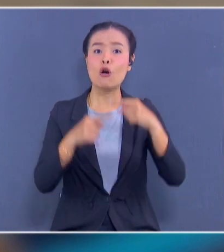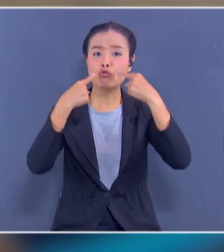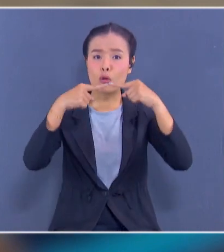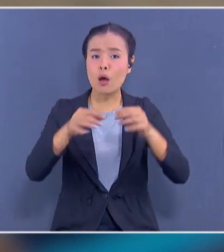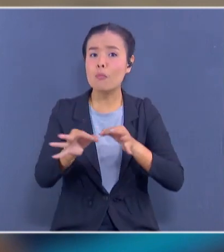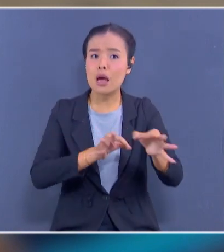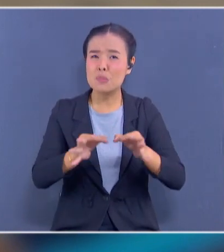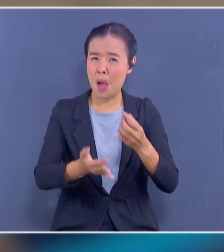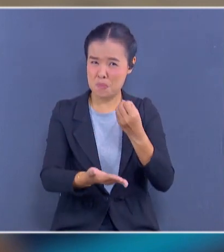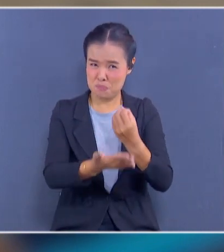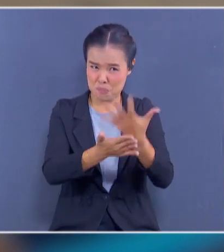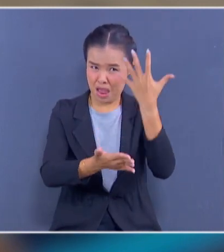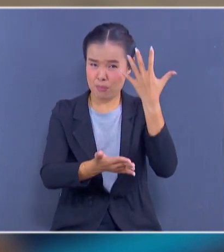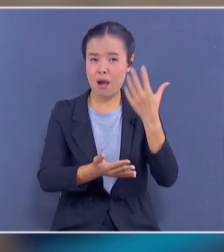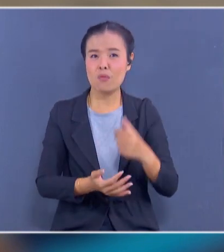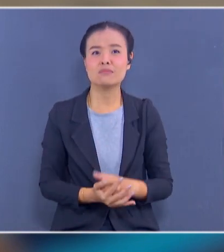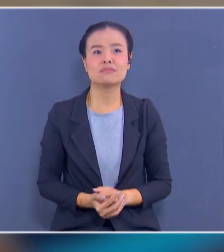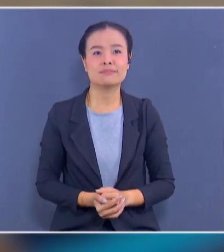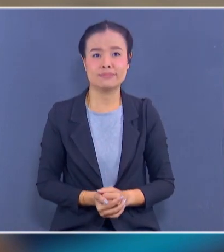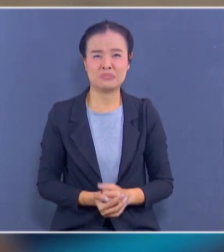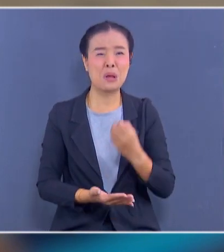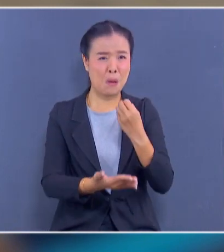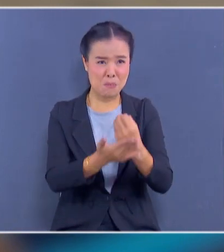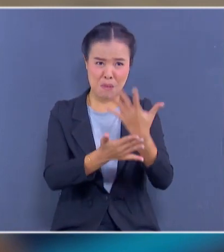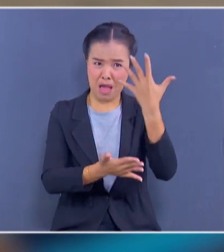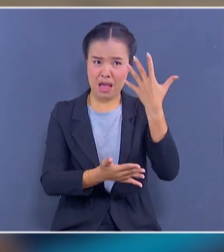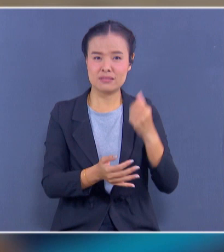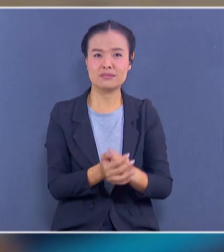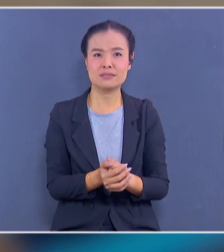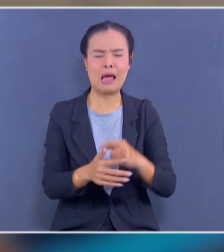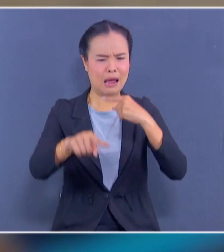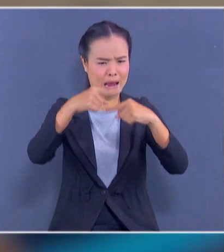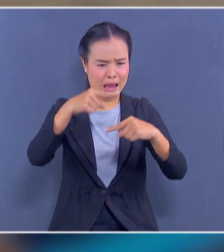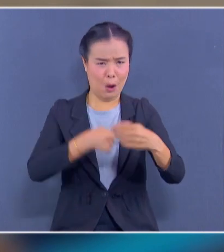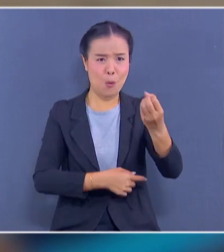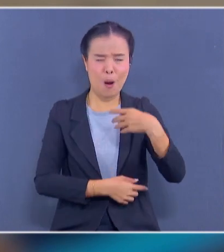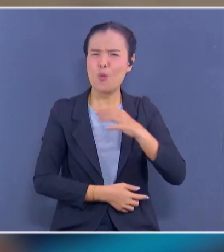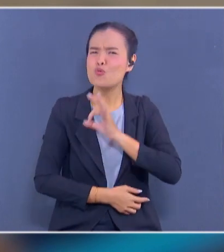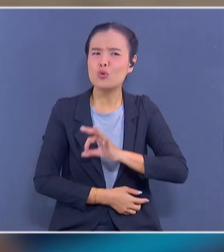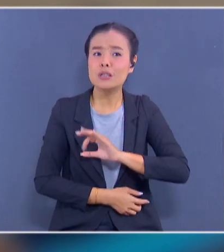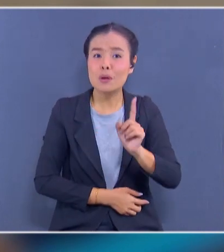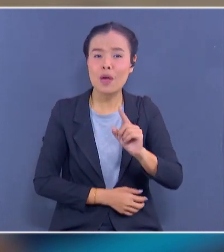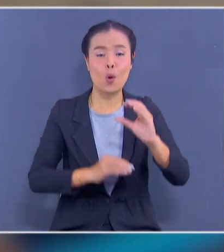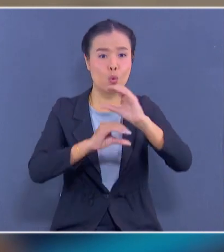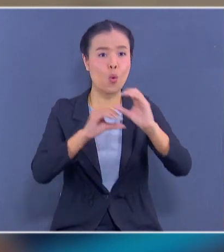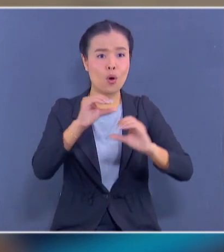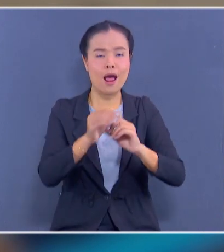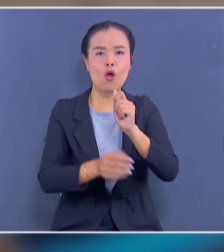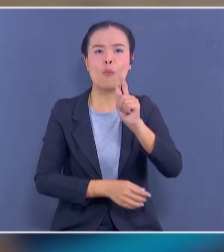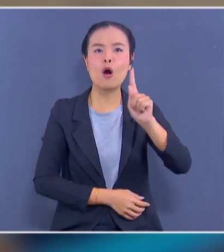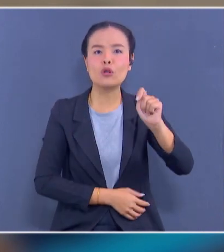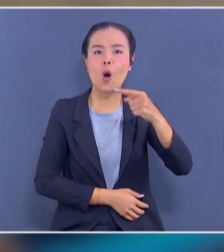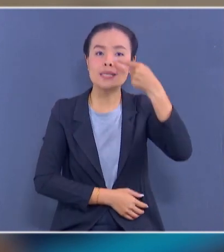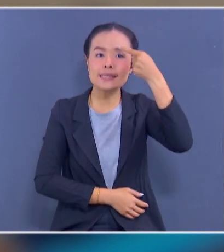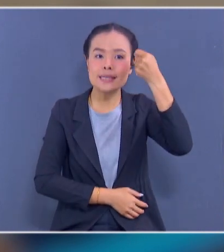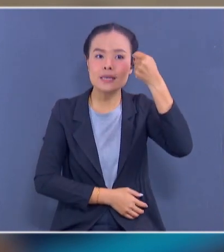ว่าแพงเกินไปหรือเปล่าแพงเกินไปหรือเปล่า คุณผู้ชมเขียนมาบอกหน่อยรู้สึกอย่างไร เอาโครงการนี้อบต.สีคิ้วจัด